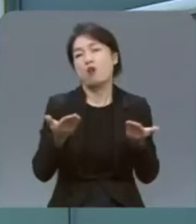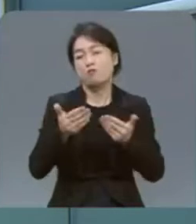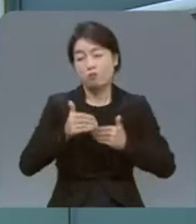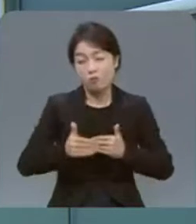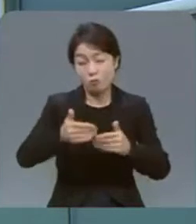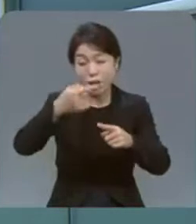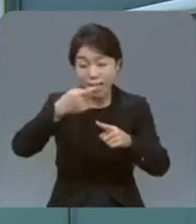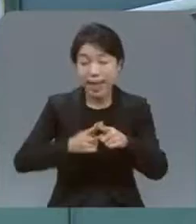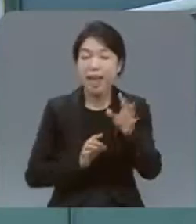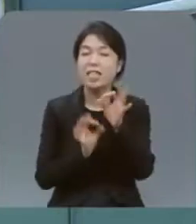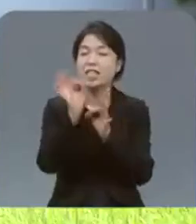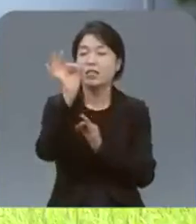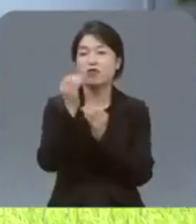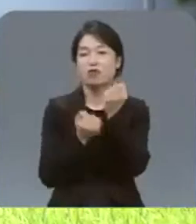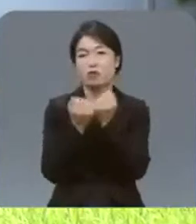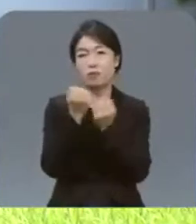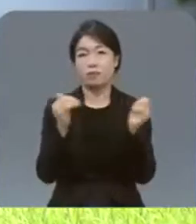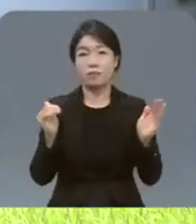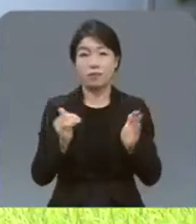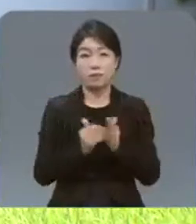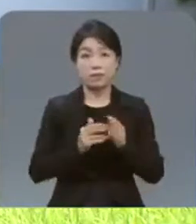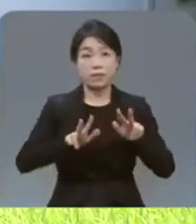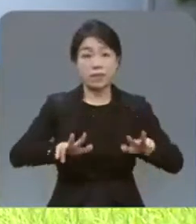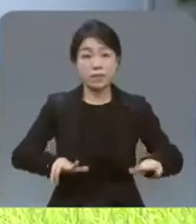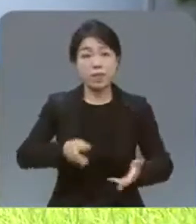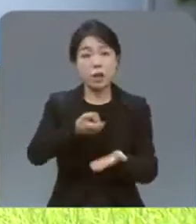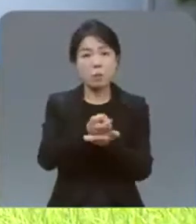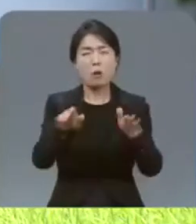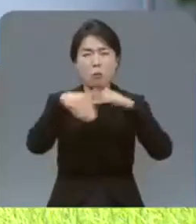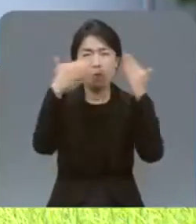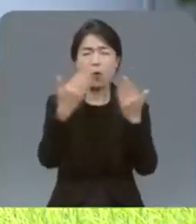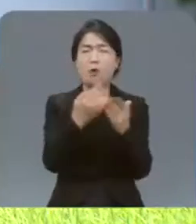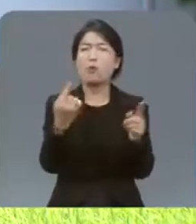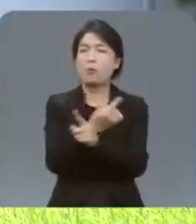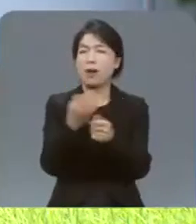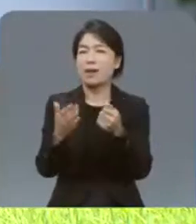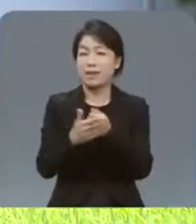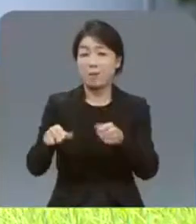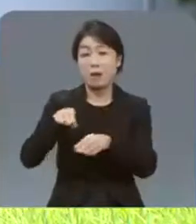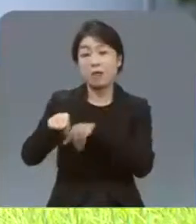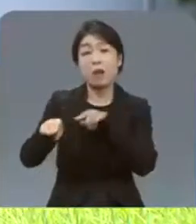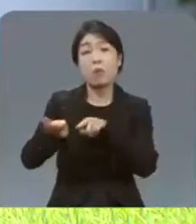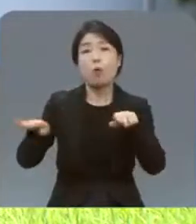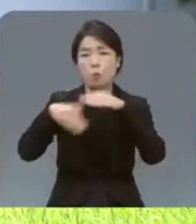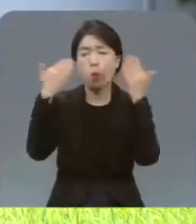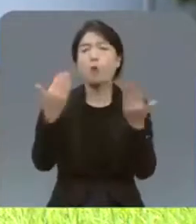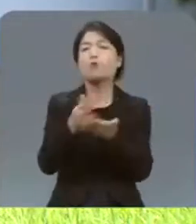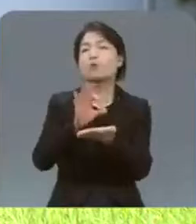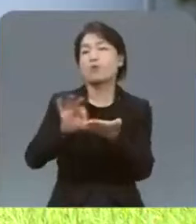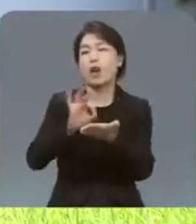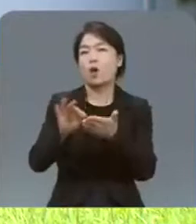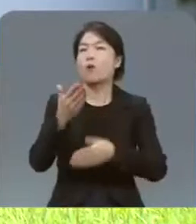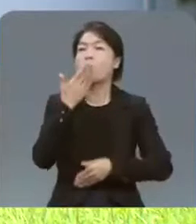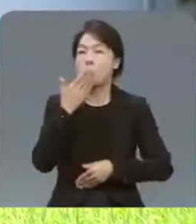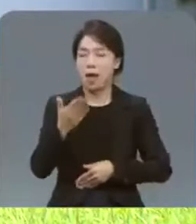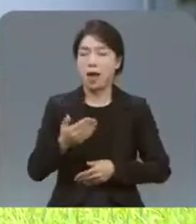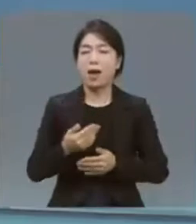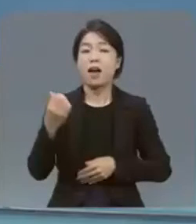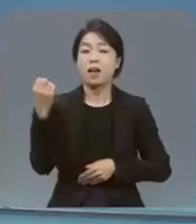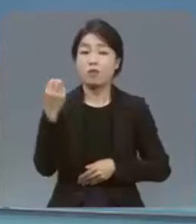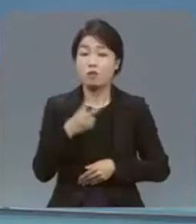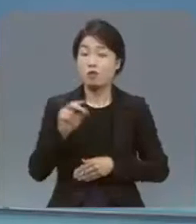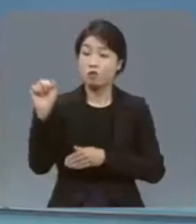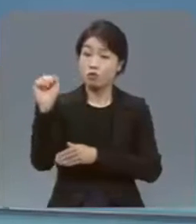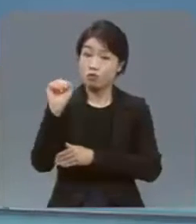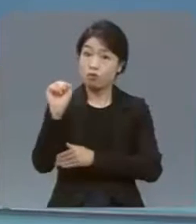실수 라고 해명했습니다 지금 굉장히 돼 가지고 하는 그 빙 전체가 탈수 인사 로 되어있고